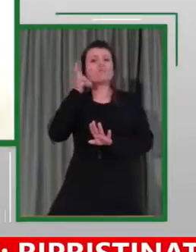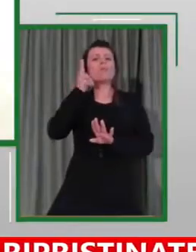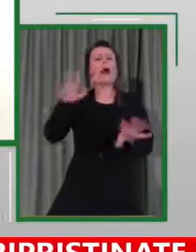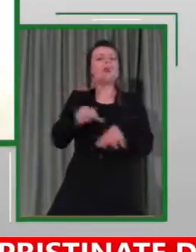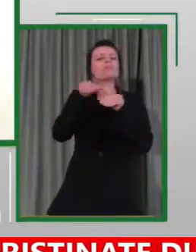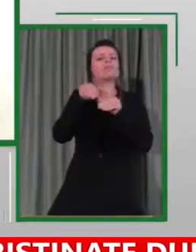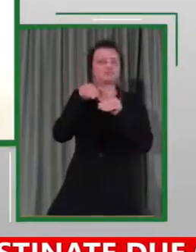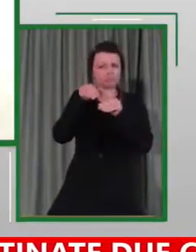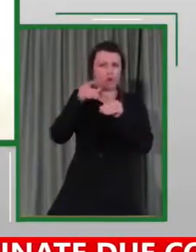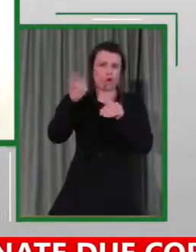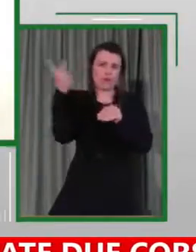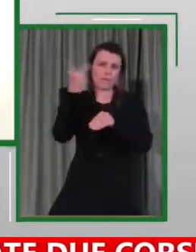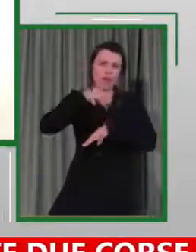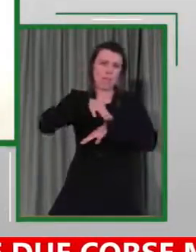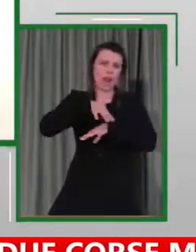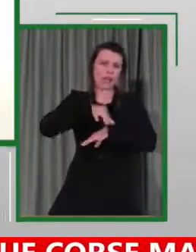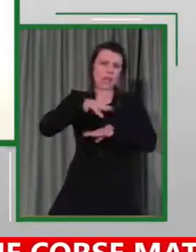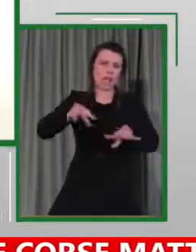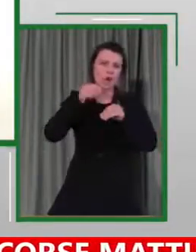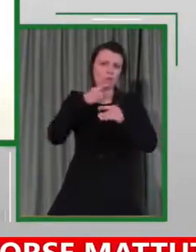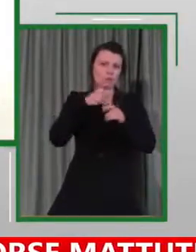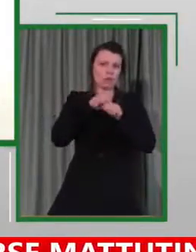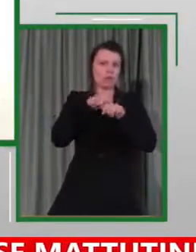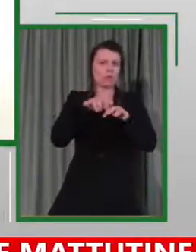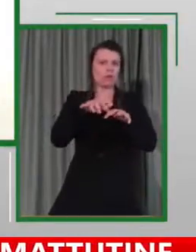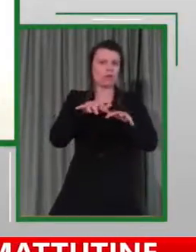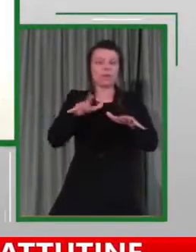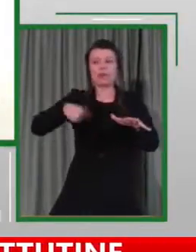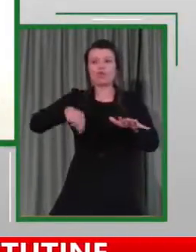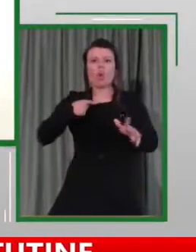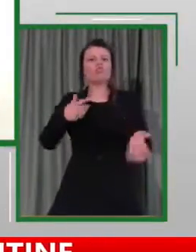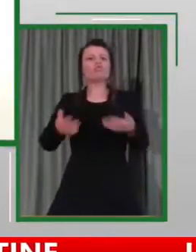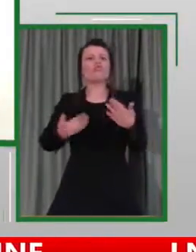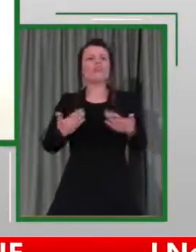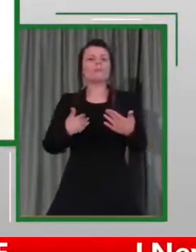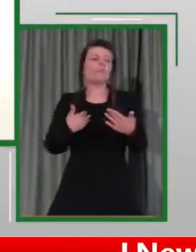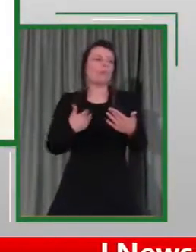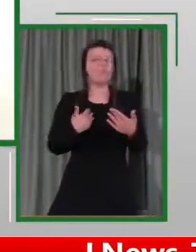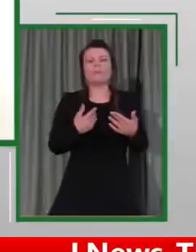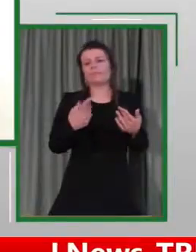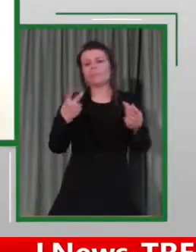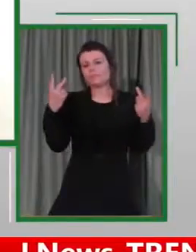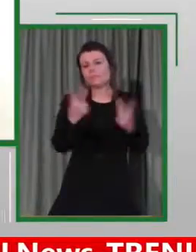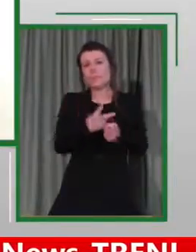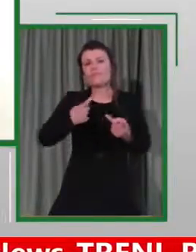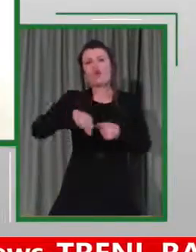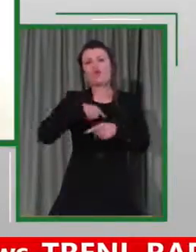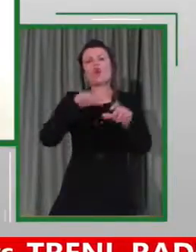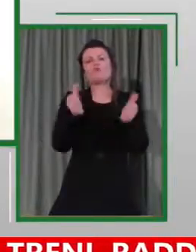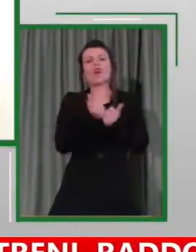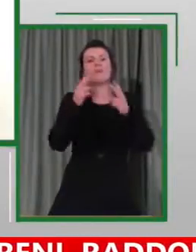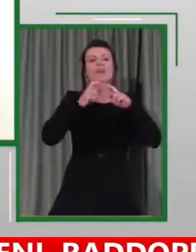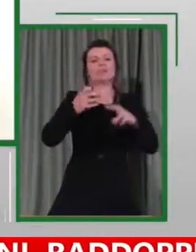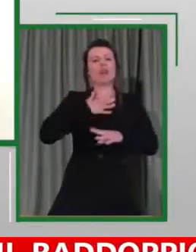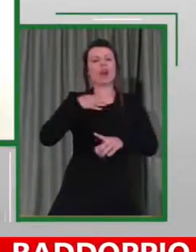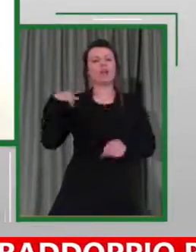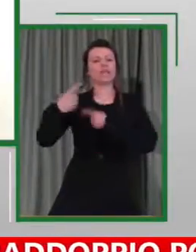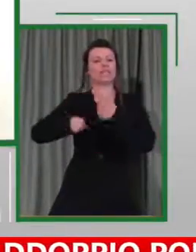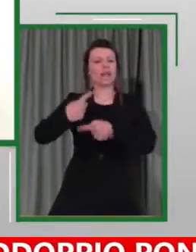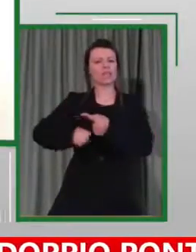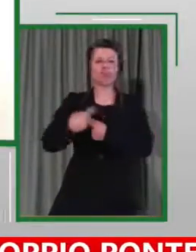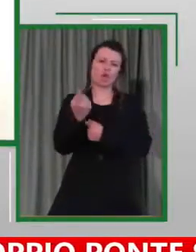diventare importante, noi subito, anche se non era proprio nelle nostre linee tradizionali di ricerca che riguardano più